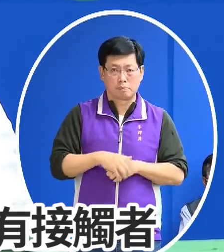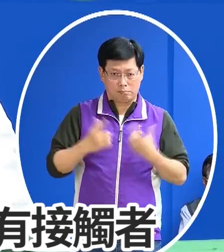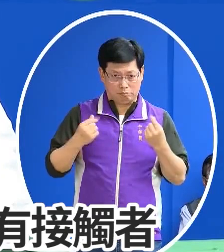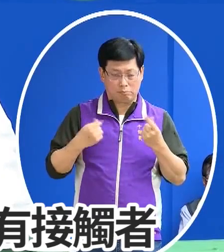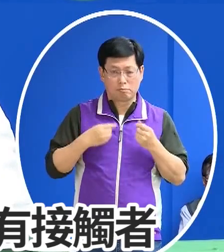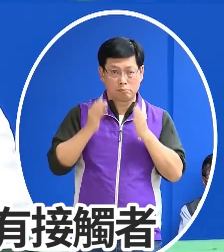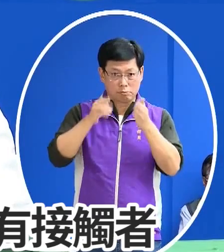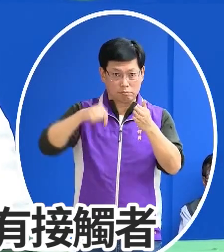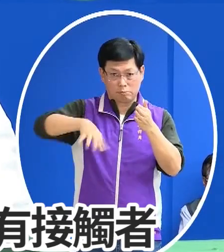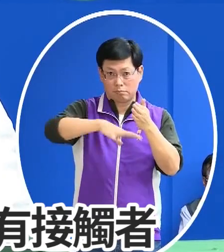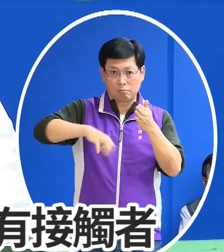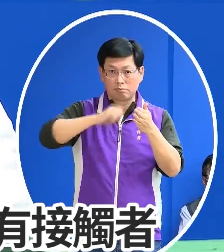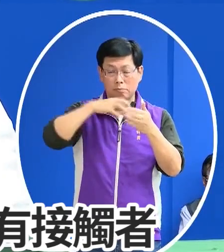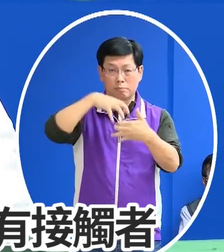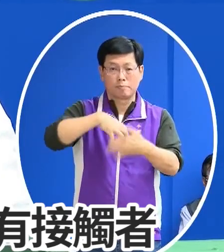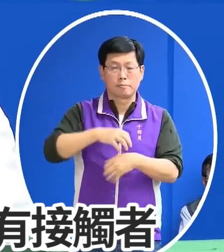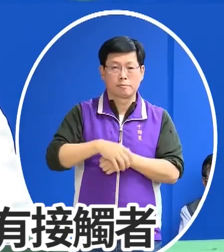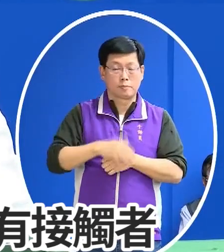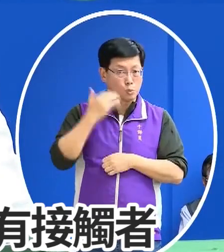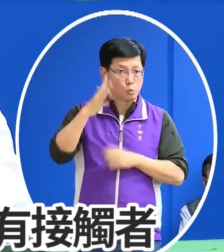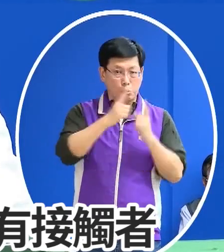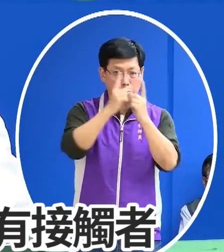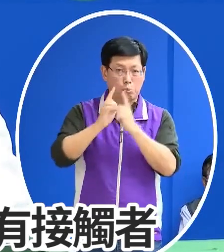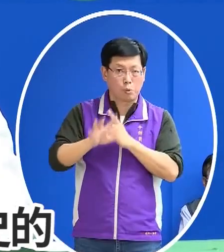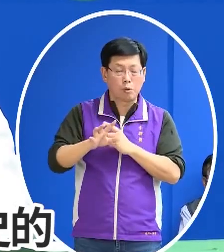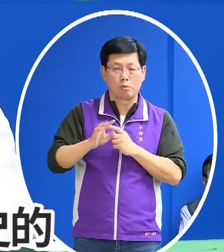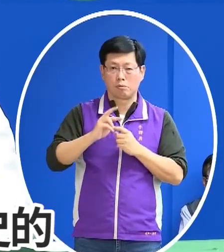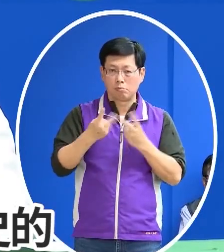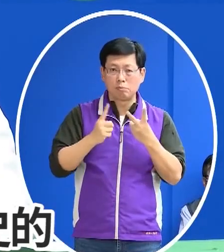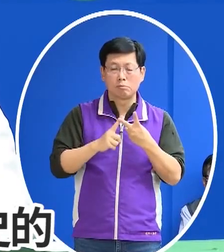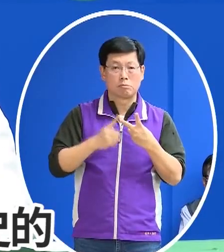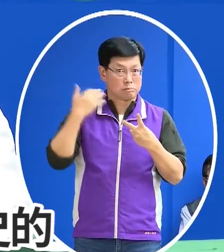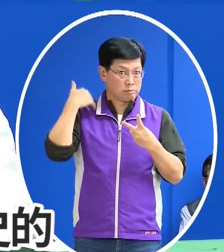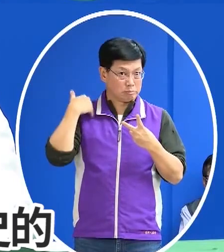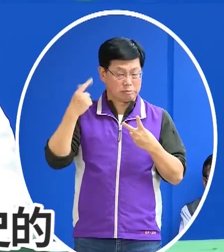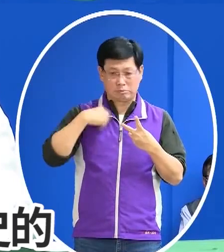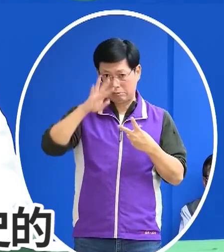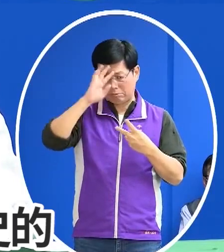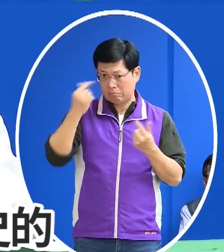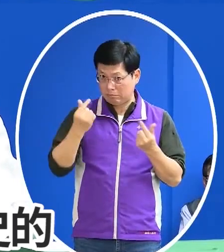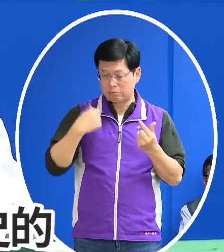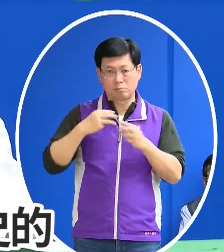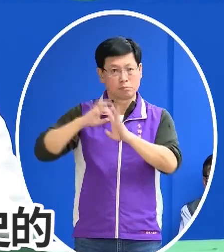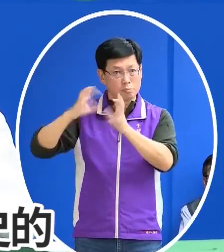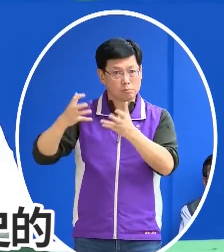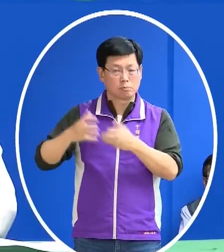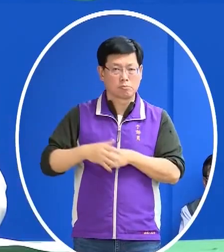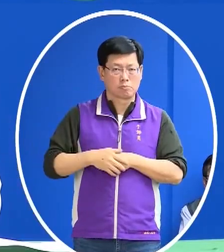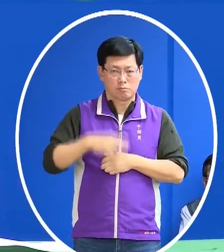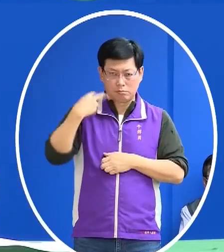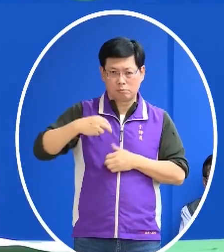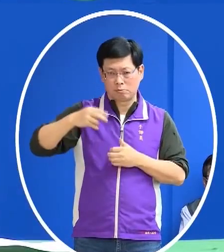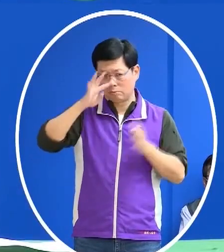会针对整个社区里面有接触者，或者有曾经有症状或有出国史的，